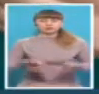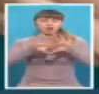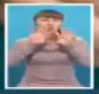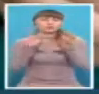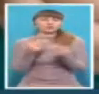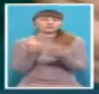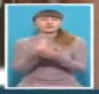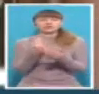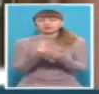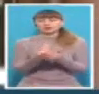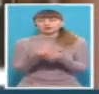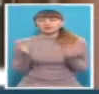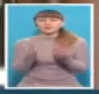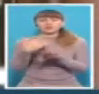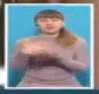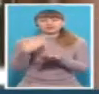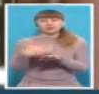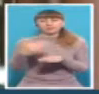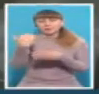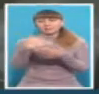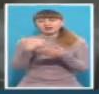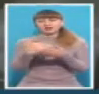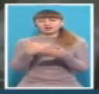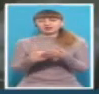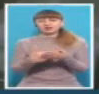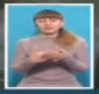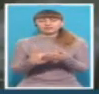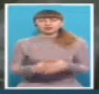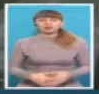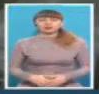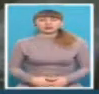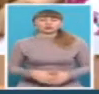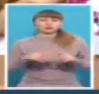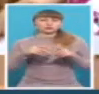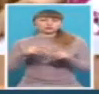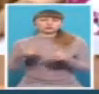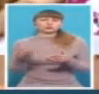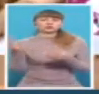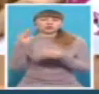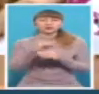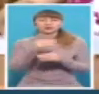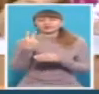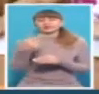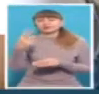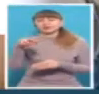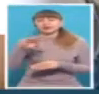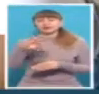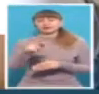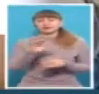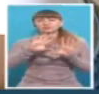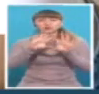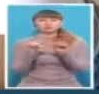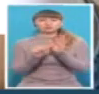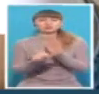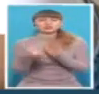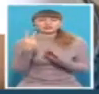жоба қазірдің өзінде ақ көлемді көрсеткішке ие. Оған облыста орындалып жатқан оң істер мен жұмыс тапқан елді мекен азаматтары дәлел.